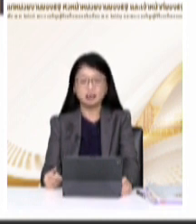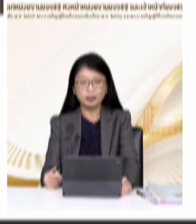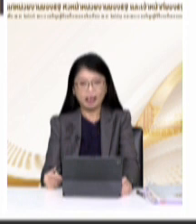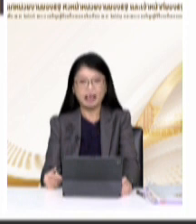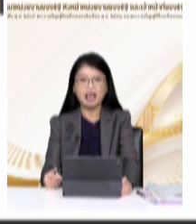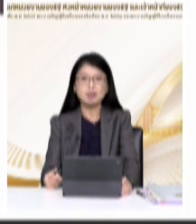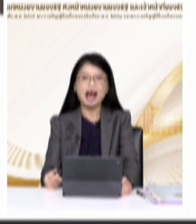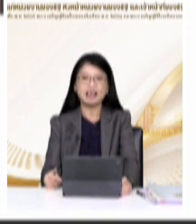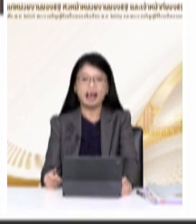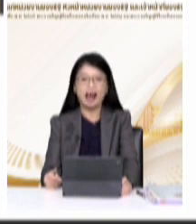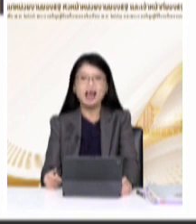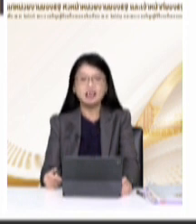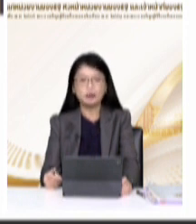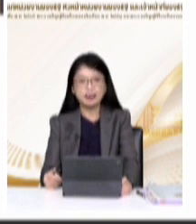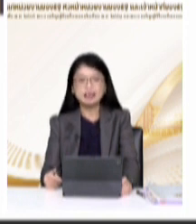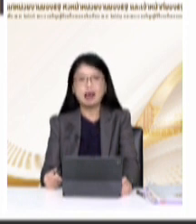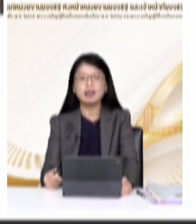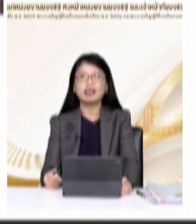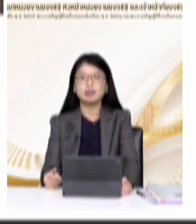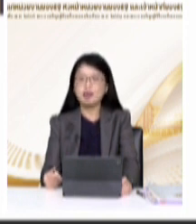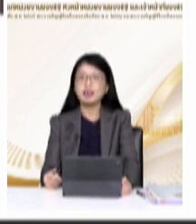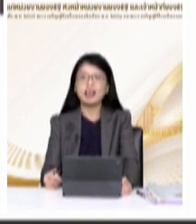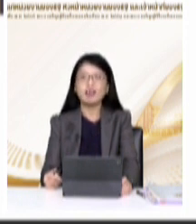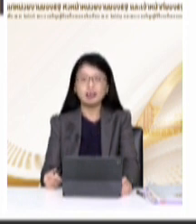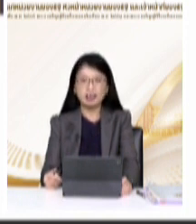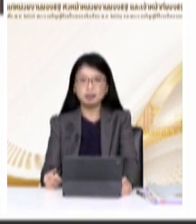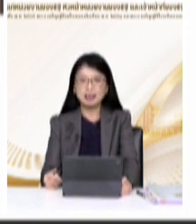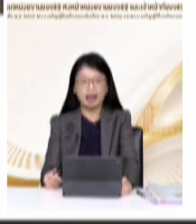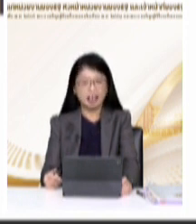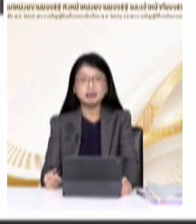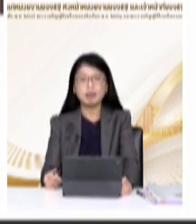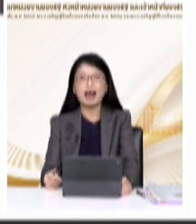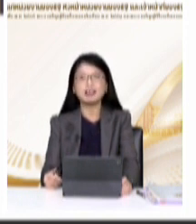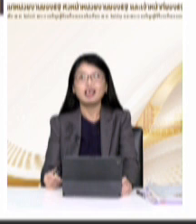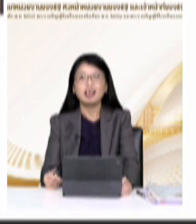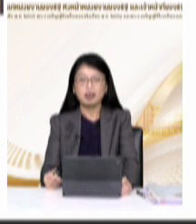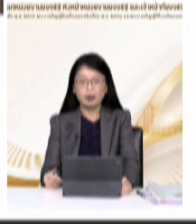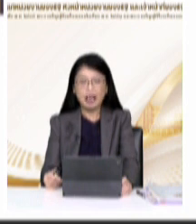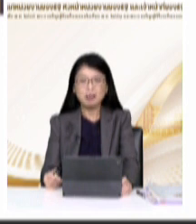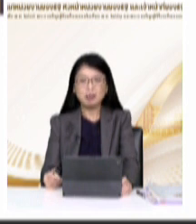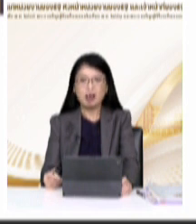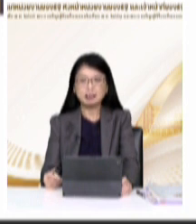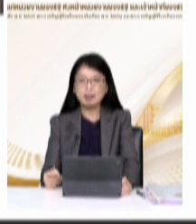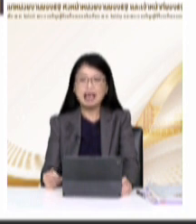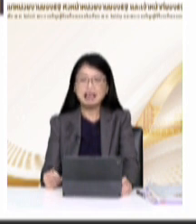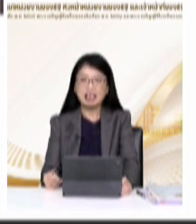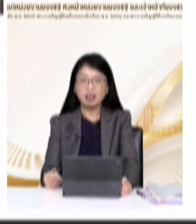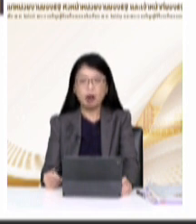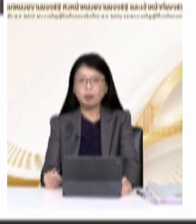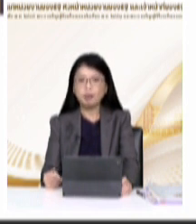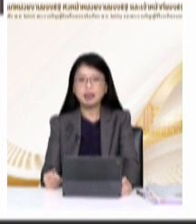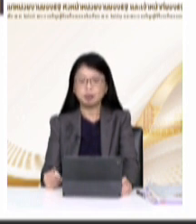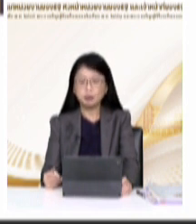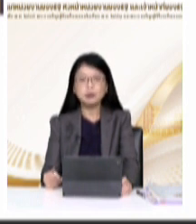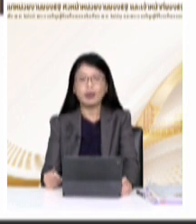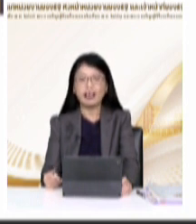างช่องทางใดได้บ้างนะคะส่วนที่3เลยฉบับนี้เนี่ยค่อนข้างจะเป็นสาระสำคัญค่อนข้างจะมีรายละเอียดเนี่ยครอบคลุม